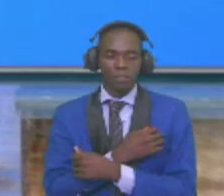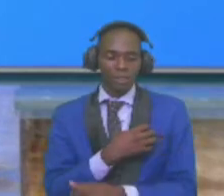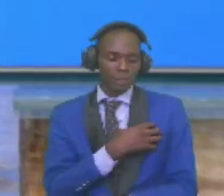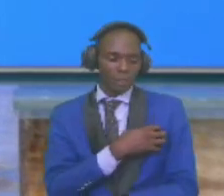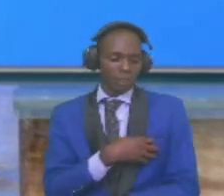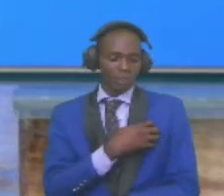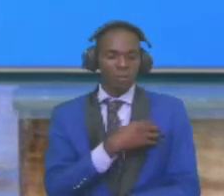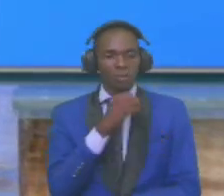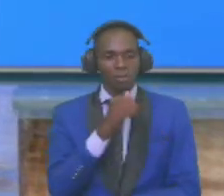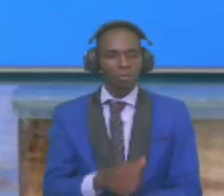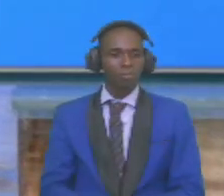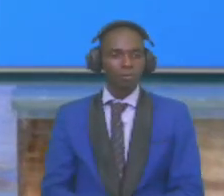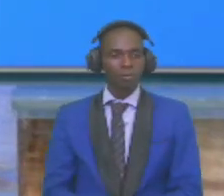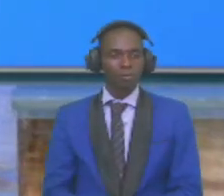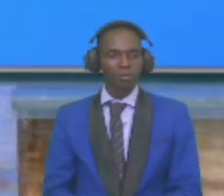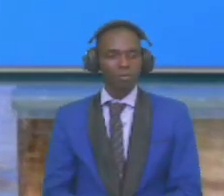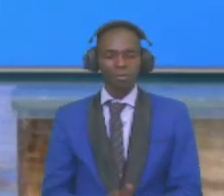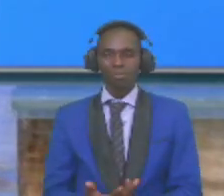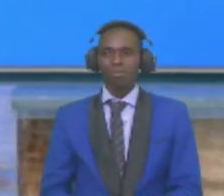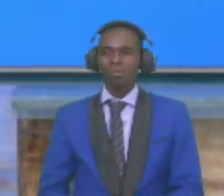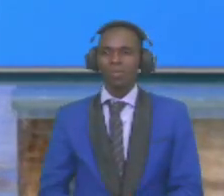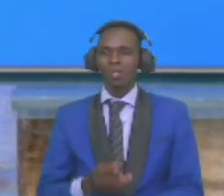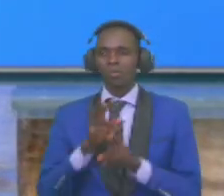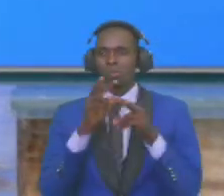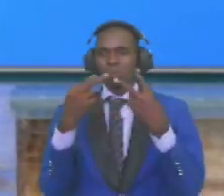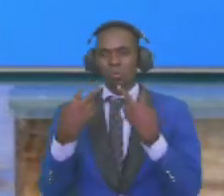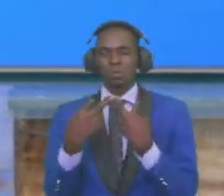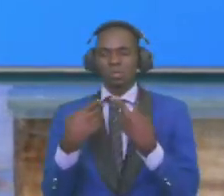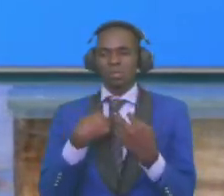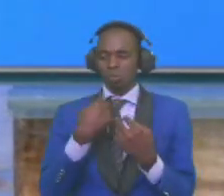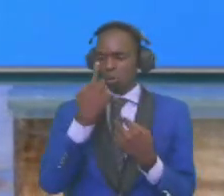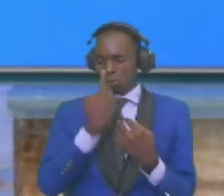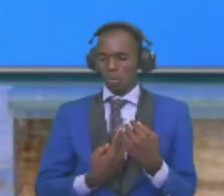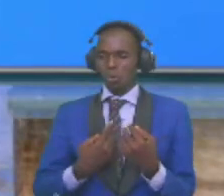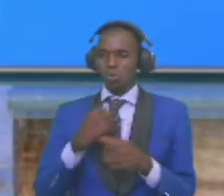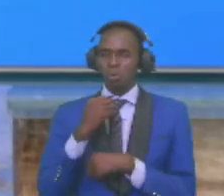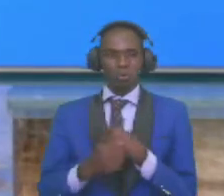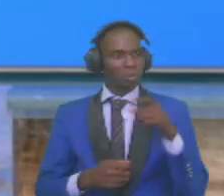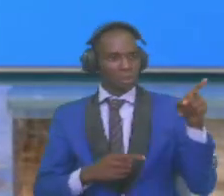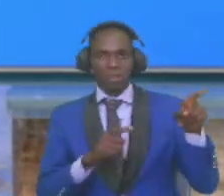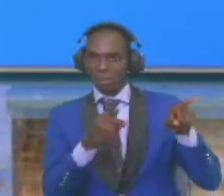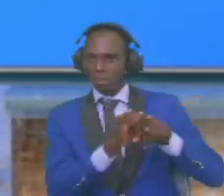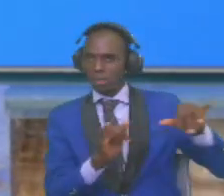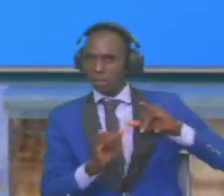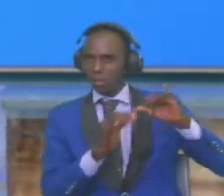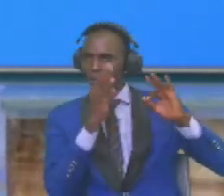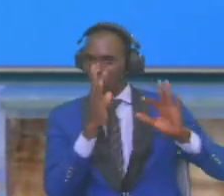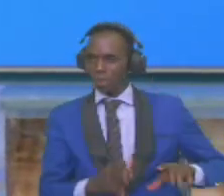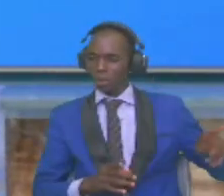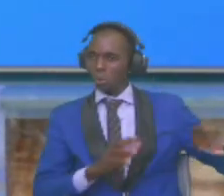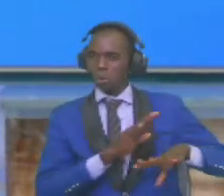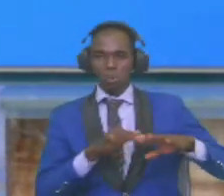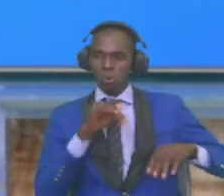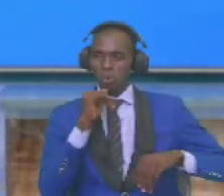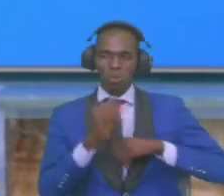charité des poids envieuses comme je suis la seule personne qui souffre l'autre sur le truc personnes est un prédicateur